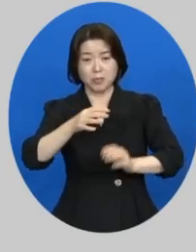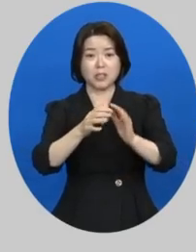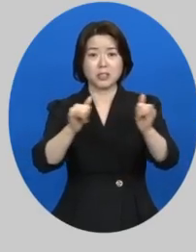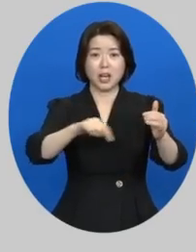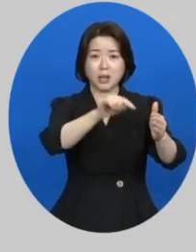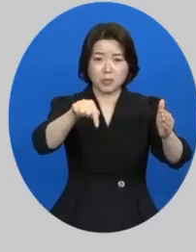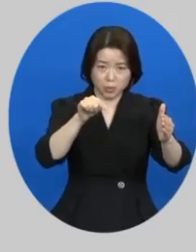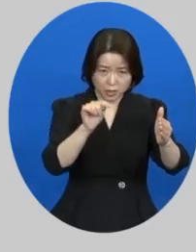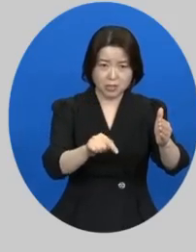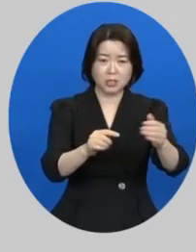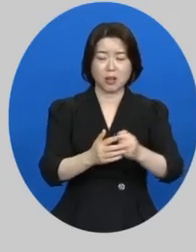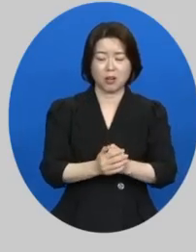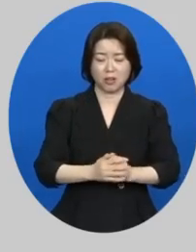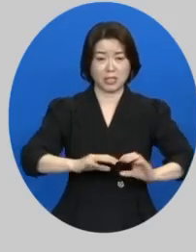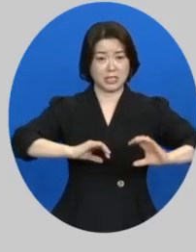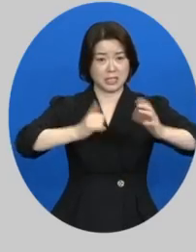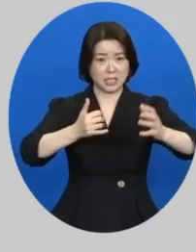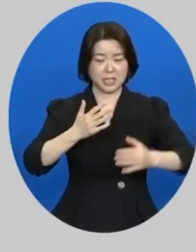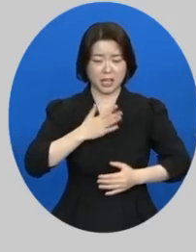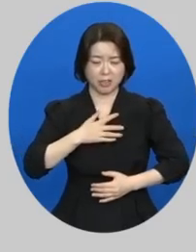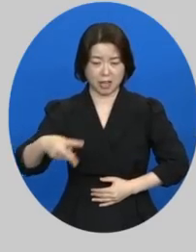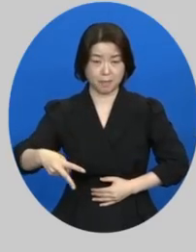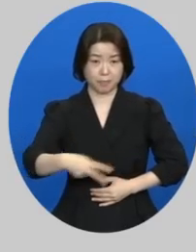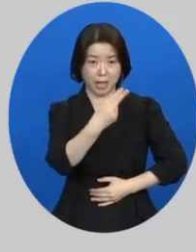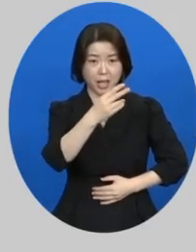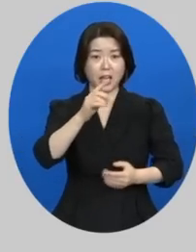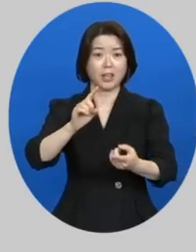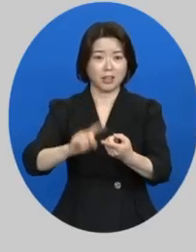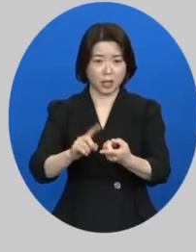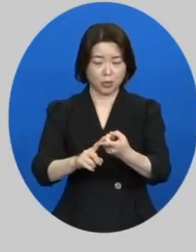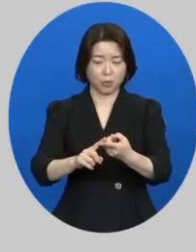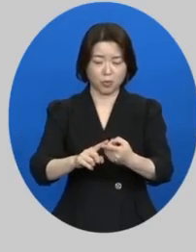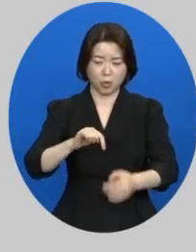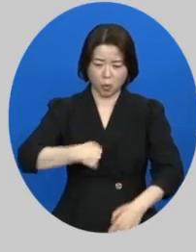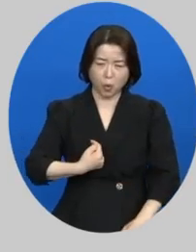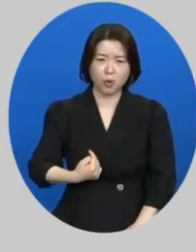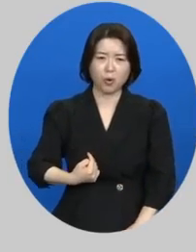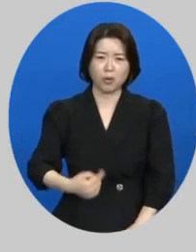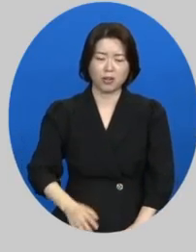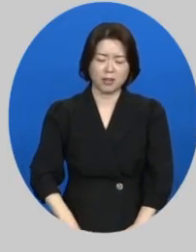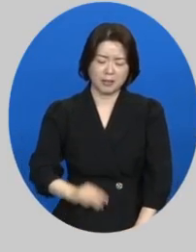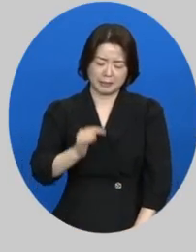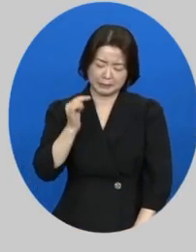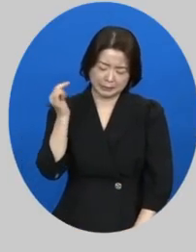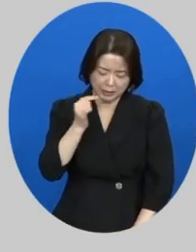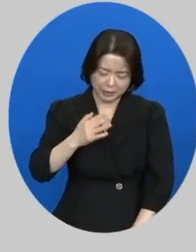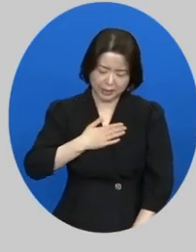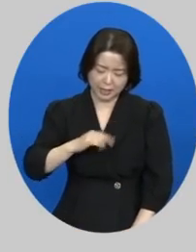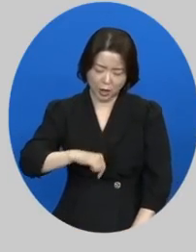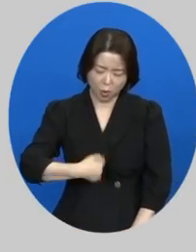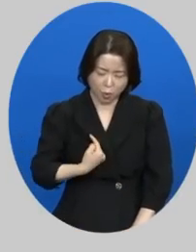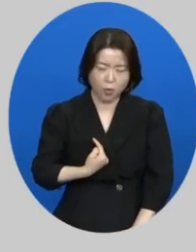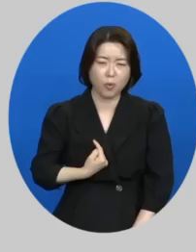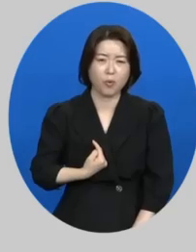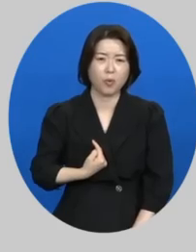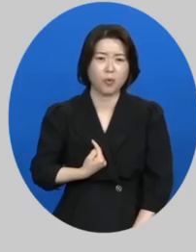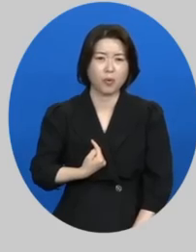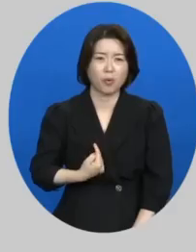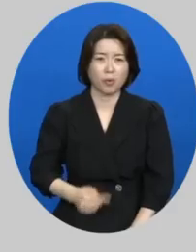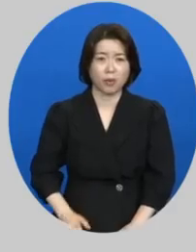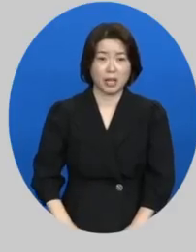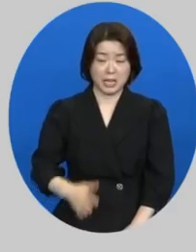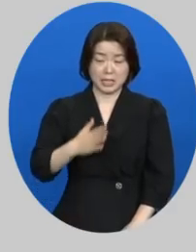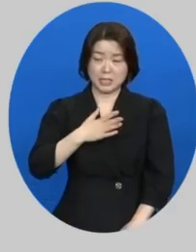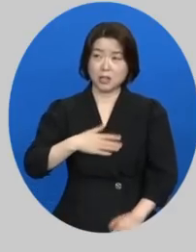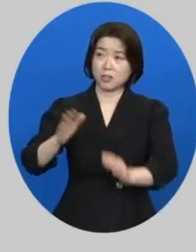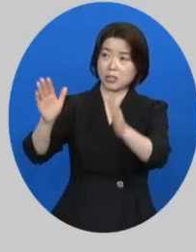사이에서 세상과 단절된 채 홀로, 철저히 홀로.